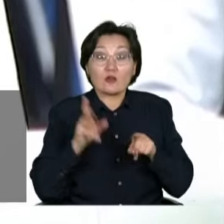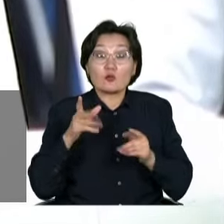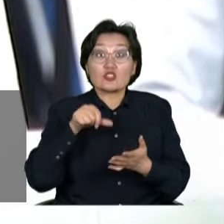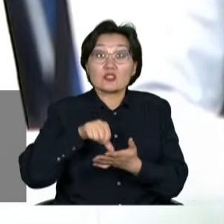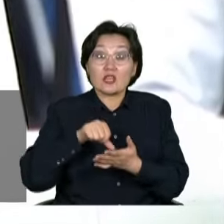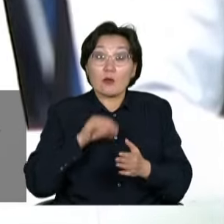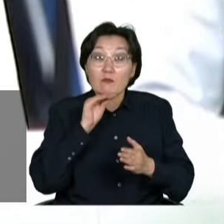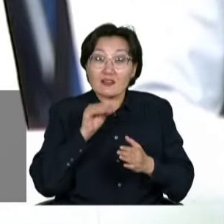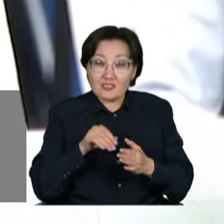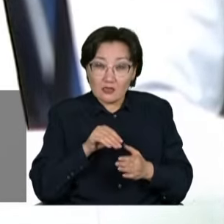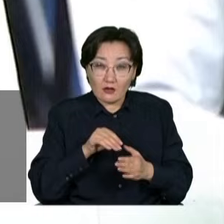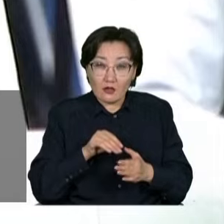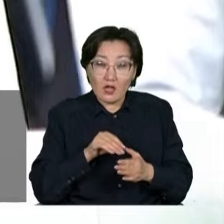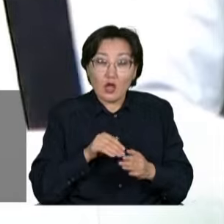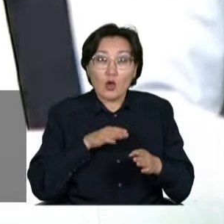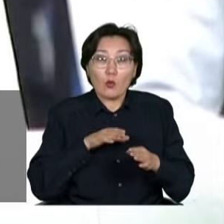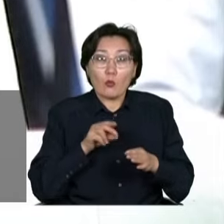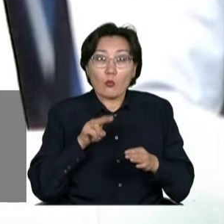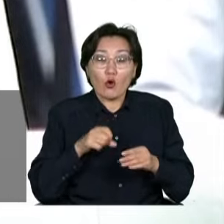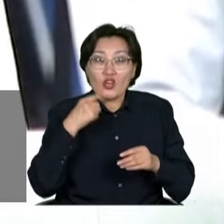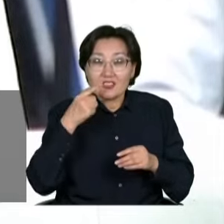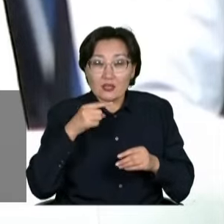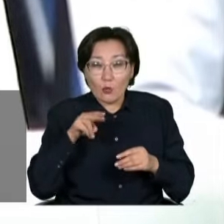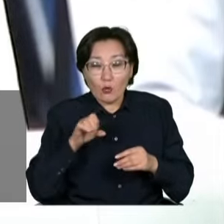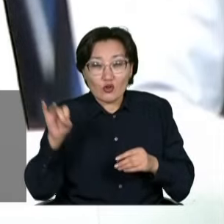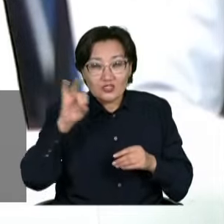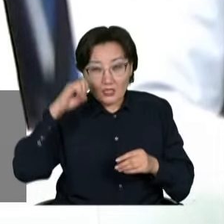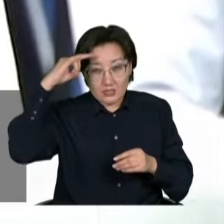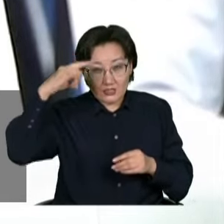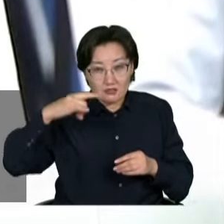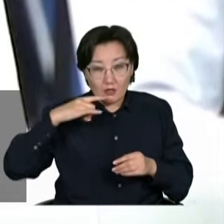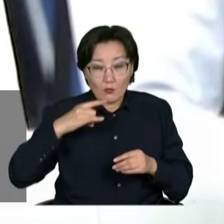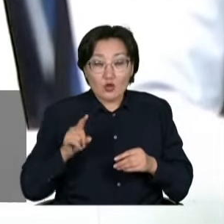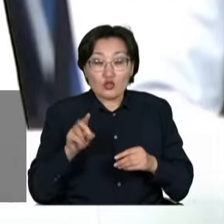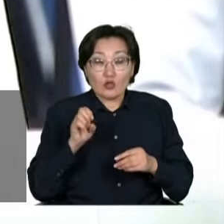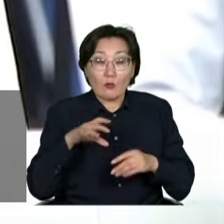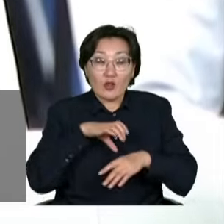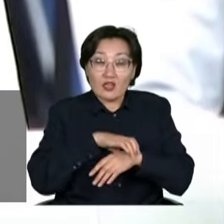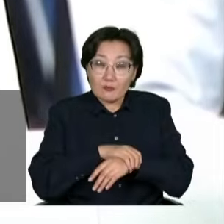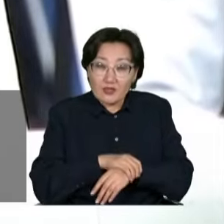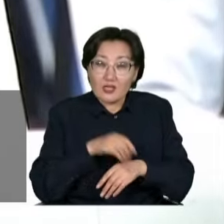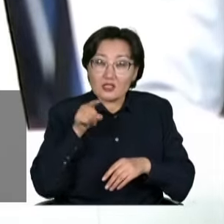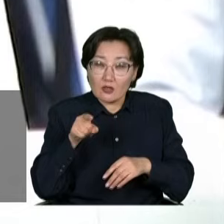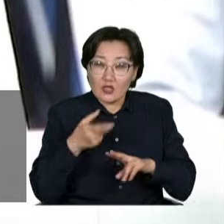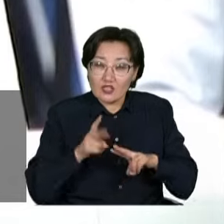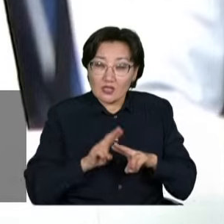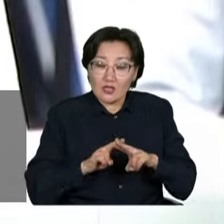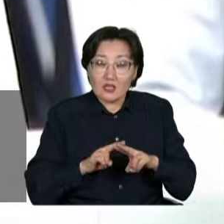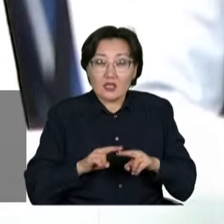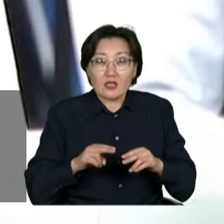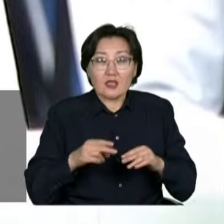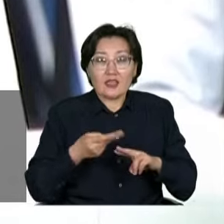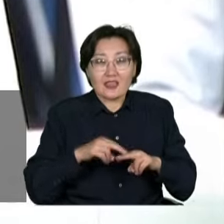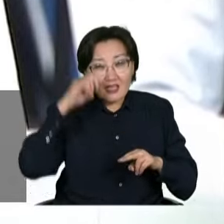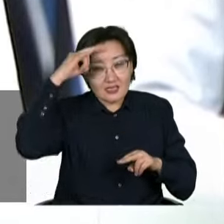участвовать профессора по лингвистике и по истории Казахстана, чтобы определить именно данный этнический казах,